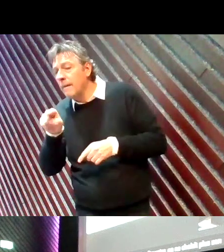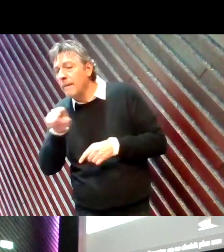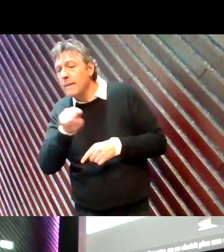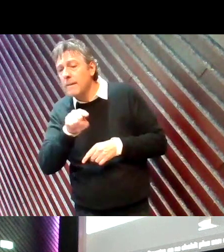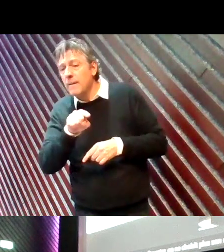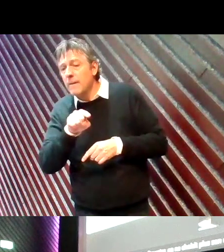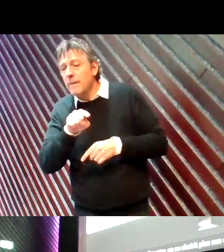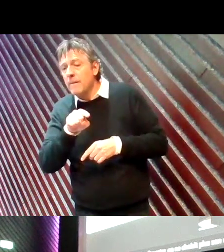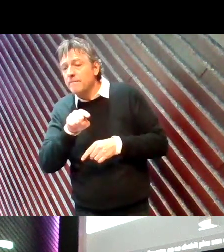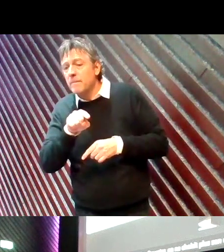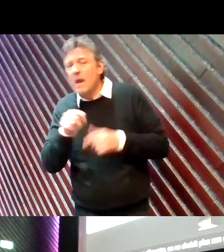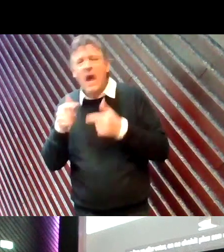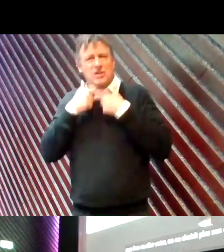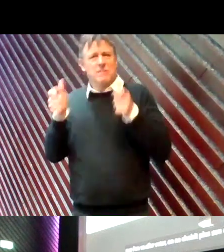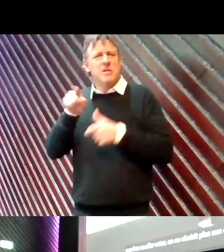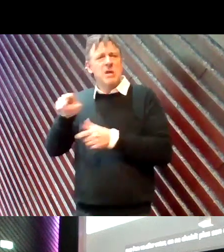en fonction de son acceptivité.